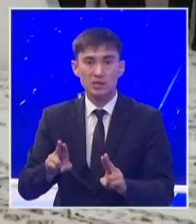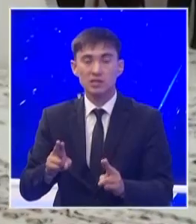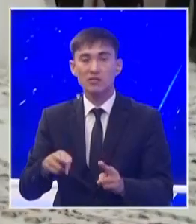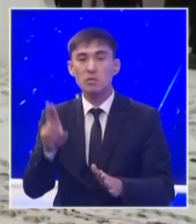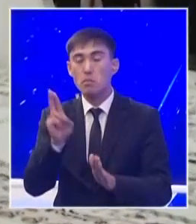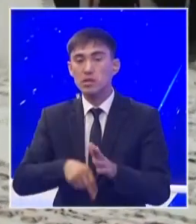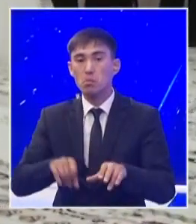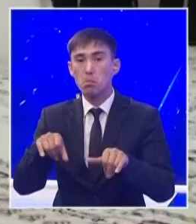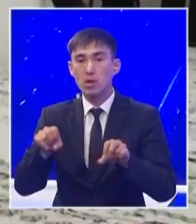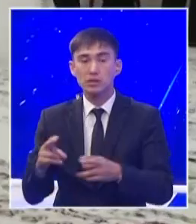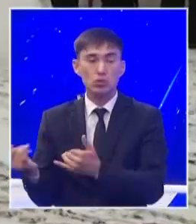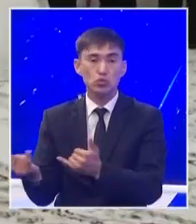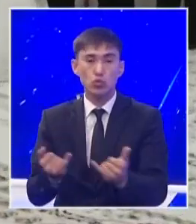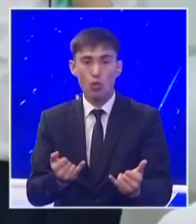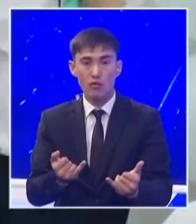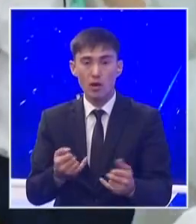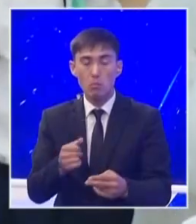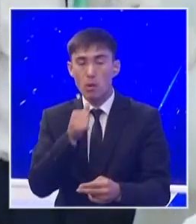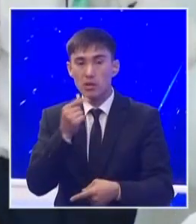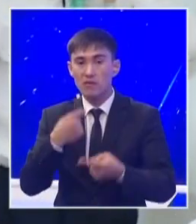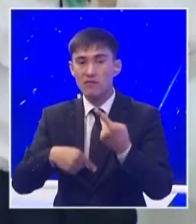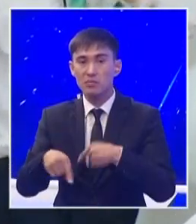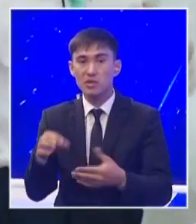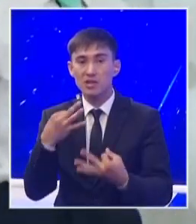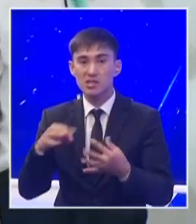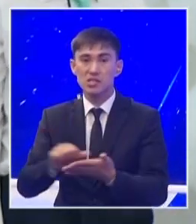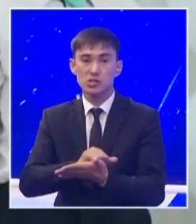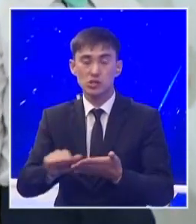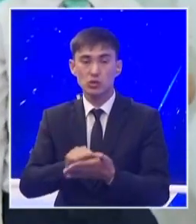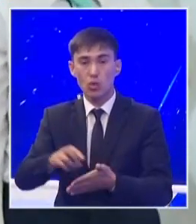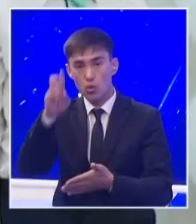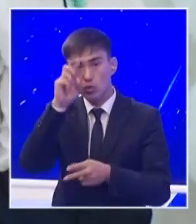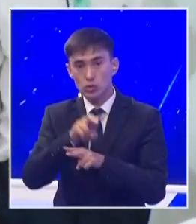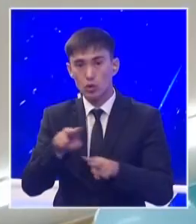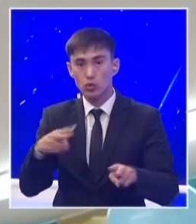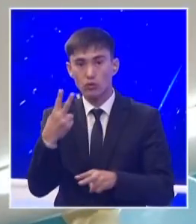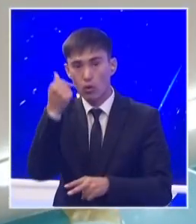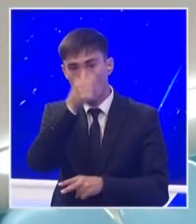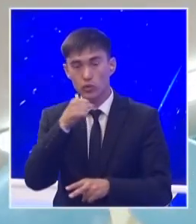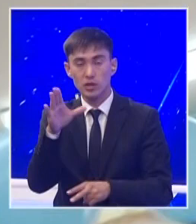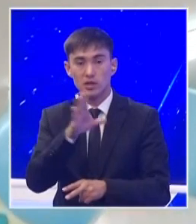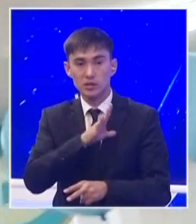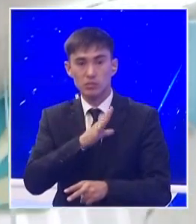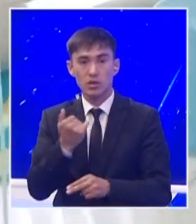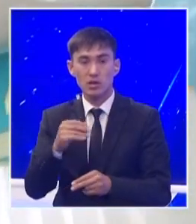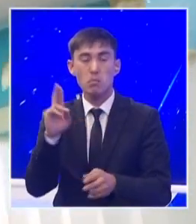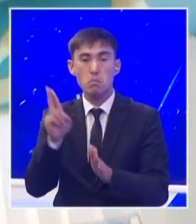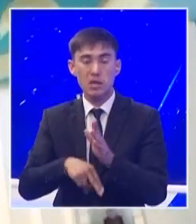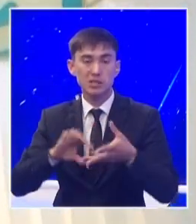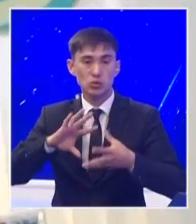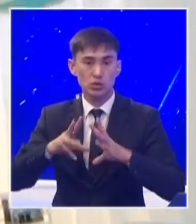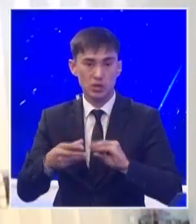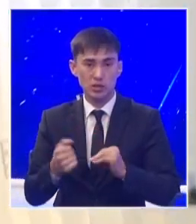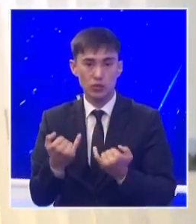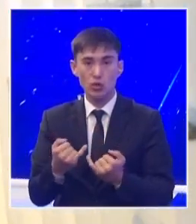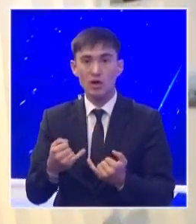и безопасных условий. Попытки вернуть лицензирование и госконтроль 2 года назад были безрезультативны.